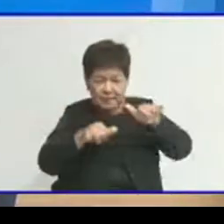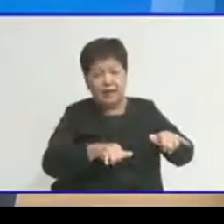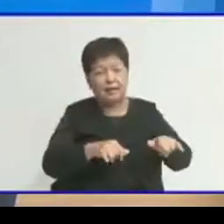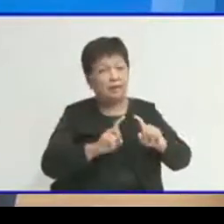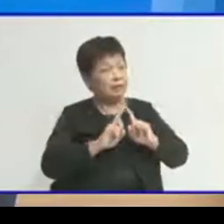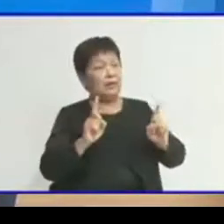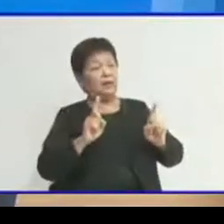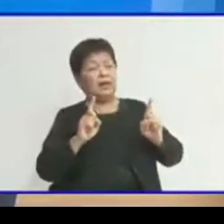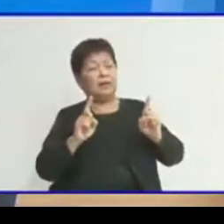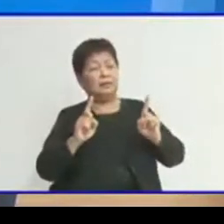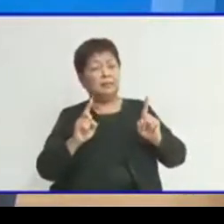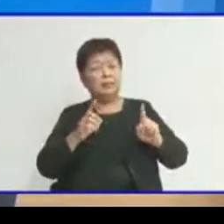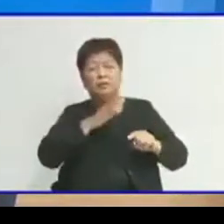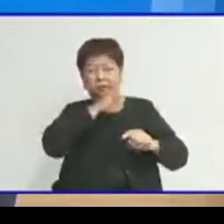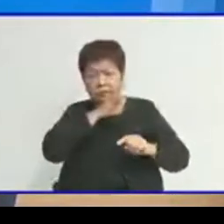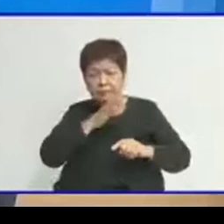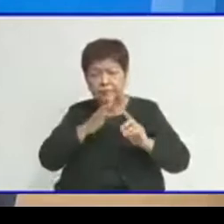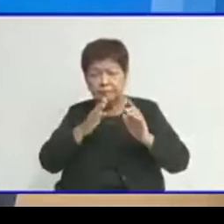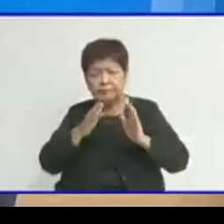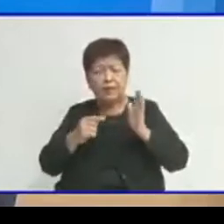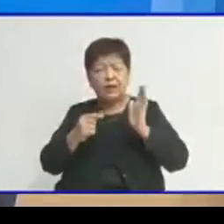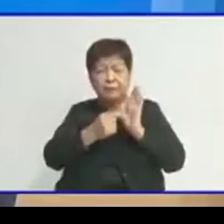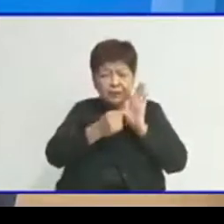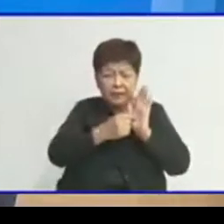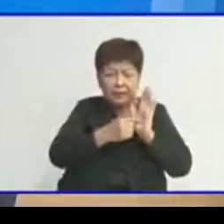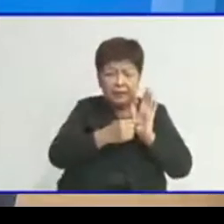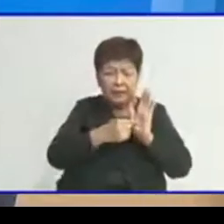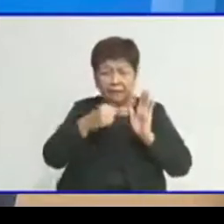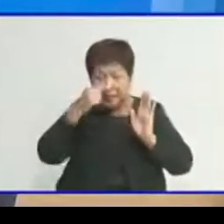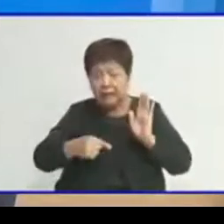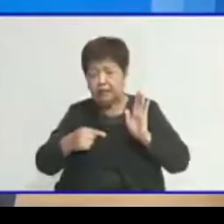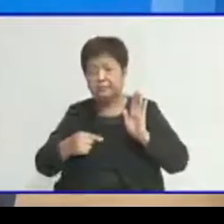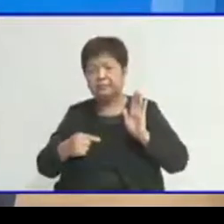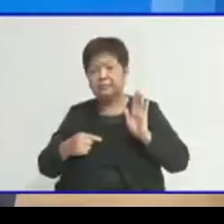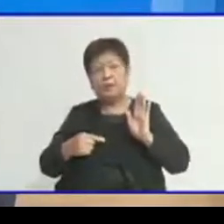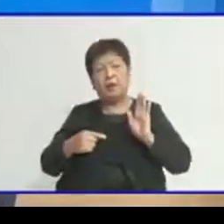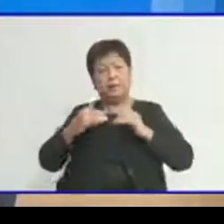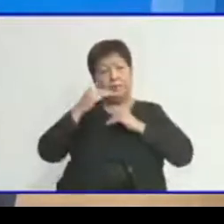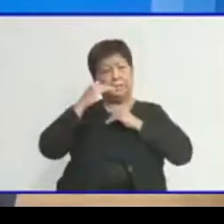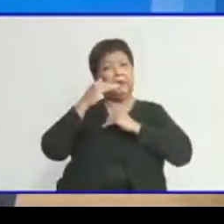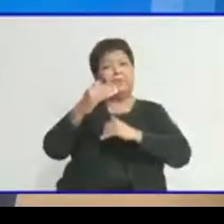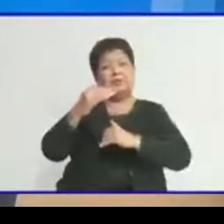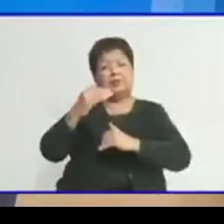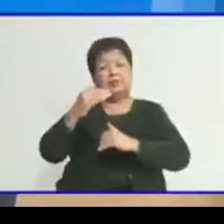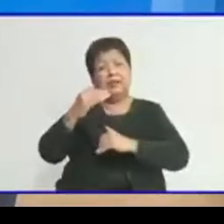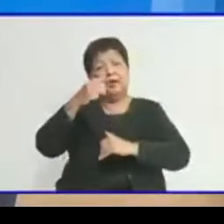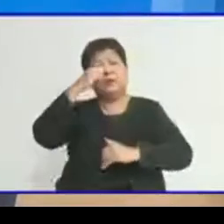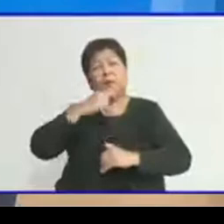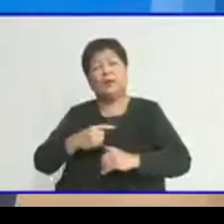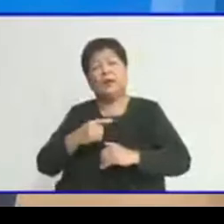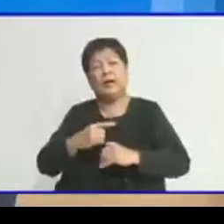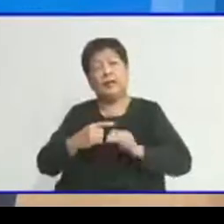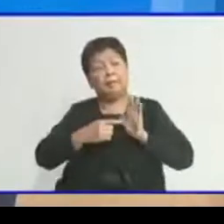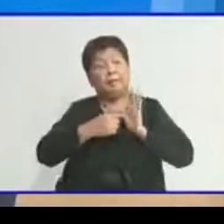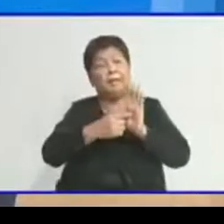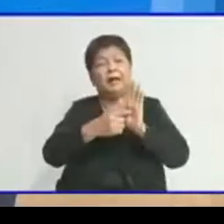ป็นสิ่งที่สร้างความแตกต่างกับ identity to people เมื่อเรามีการสร้างความแตกต่างกับคนอื่นขึ้นมาปัญหา